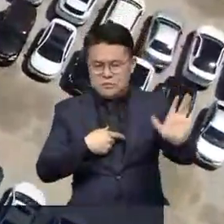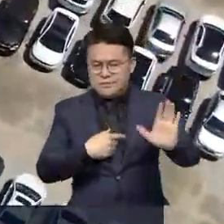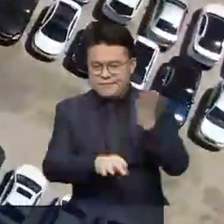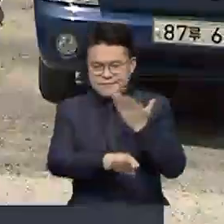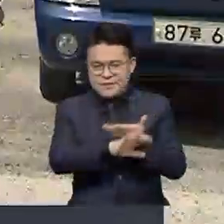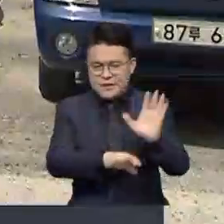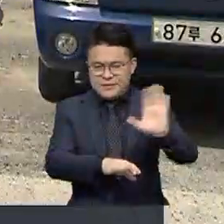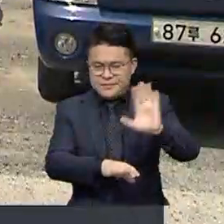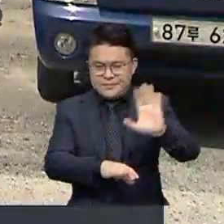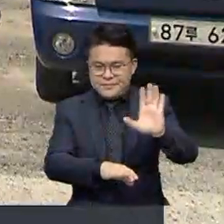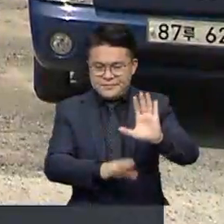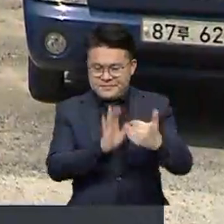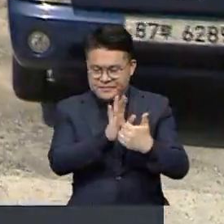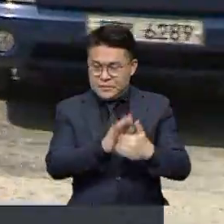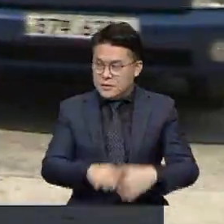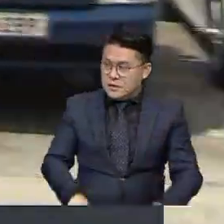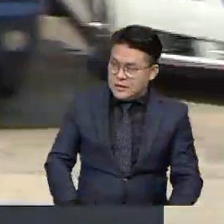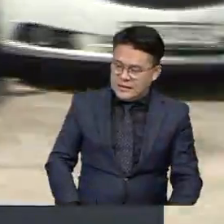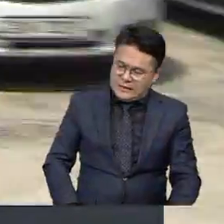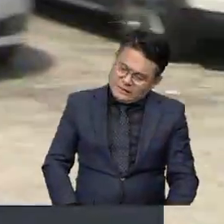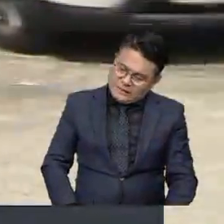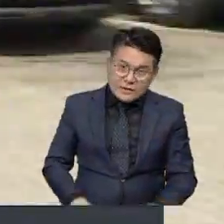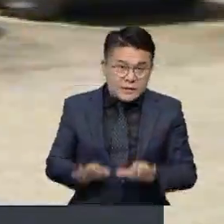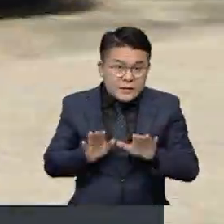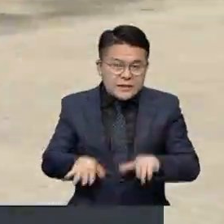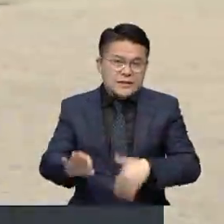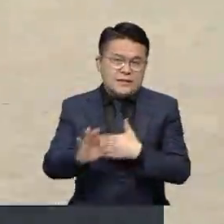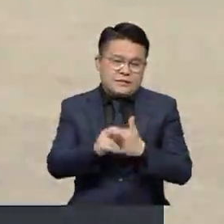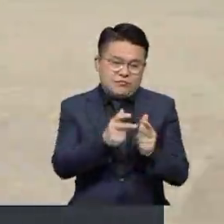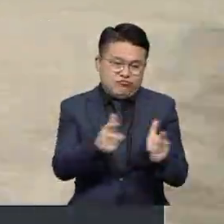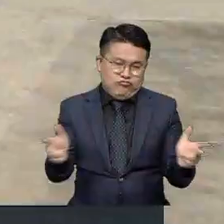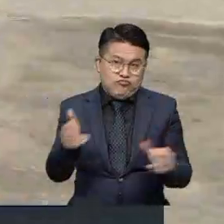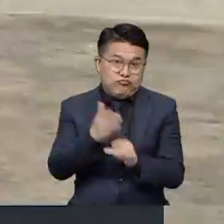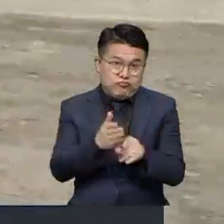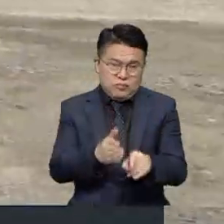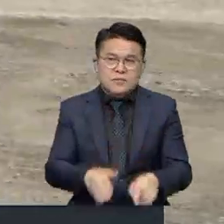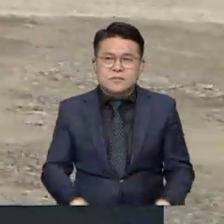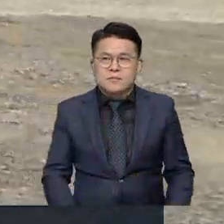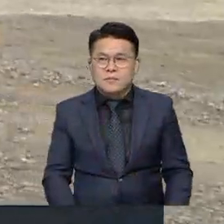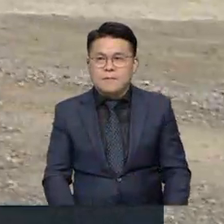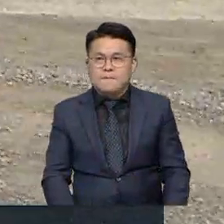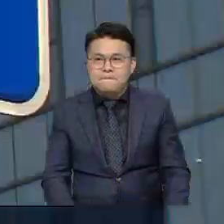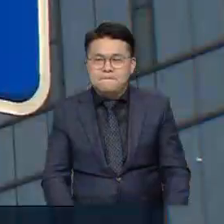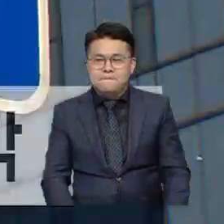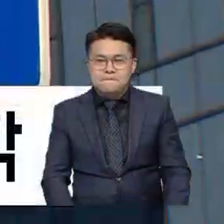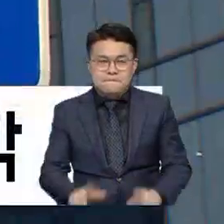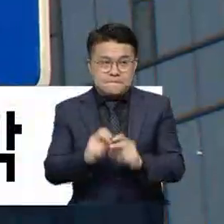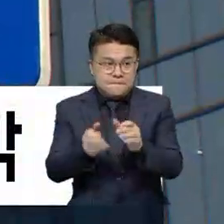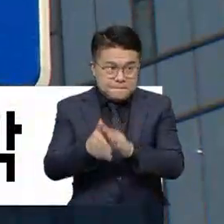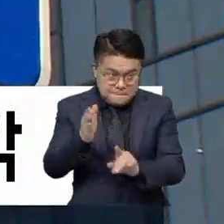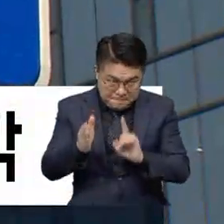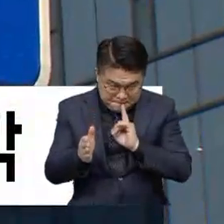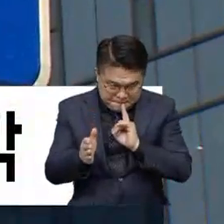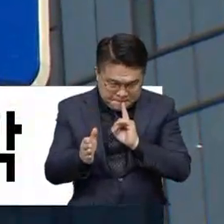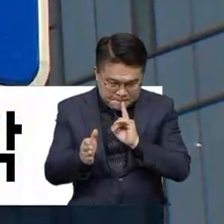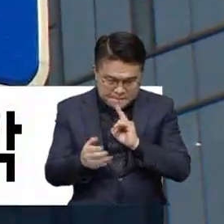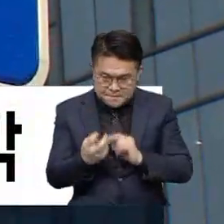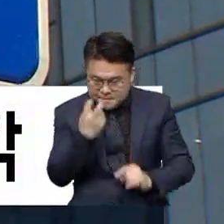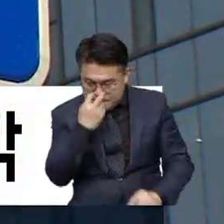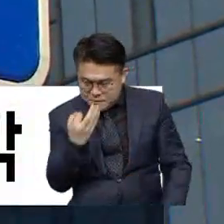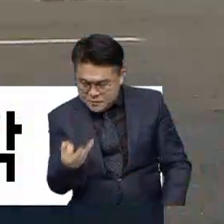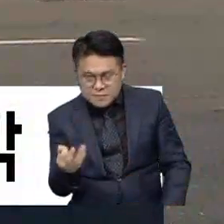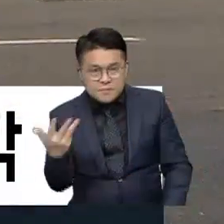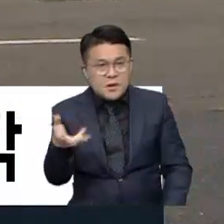이유로 판교구 신설을 막으면서 지금은 임시주차장으로 이용하고 있습니다. 성남시는 감정가만 8천억